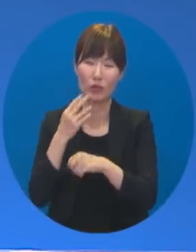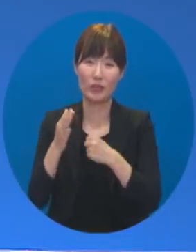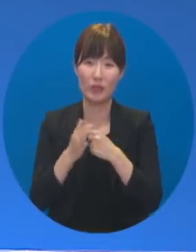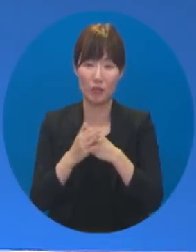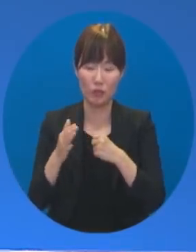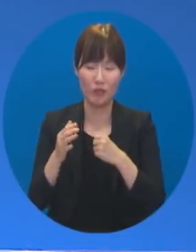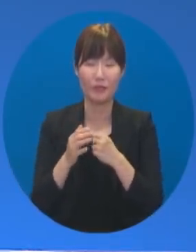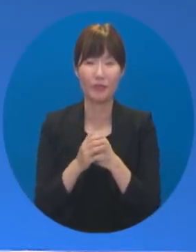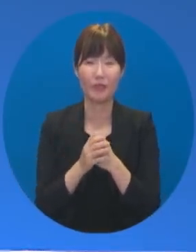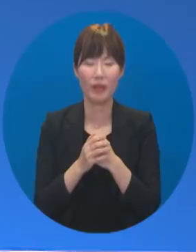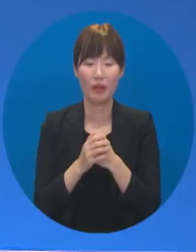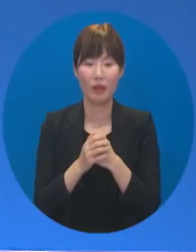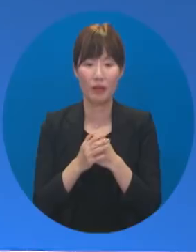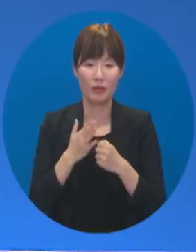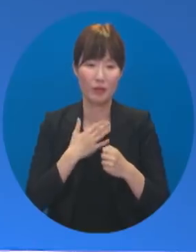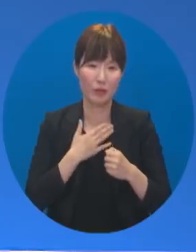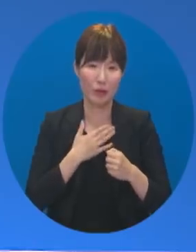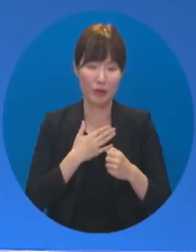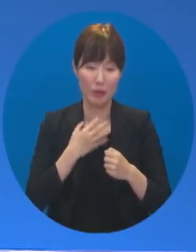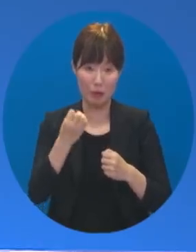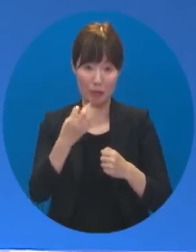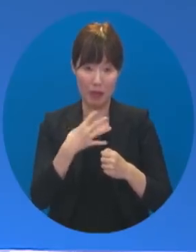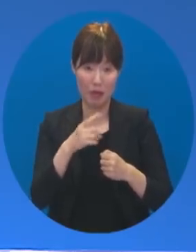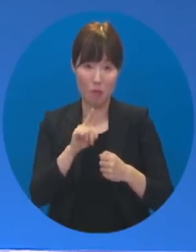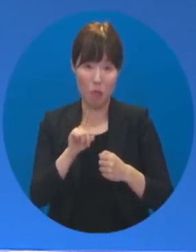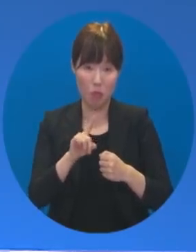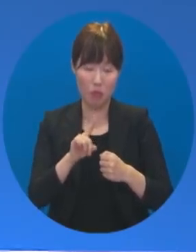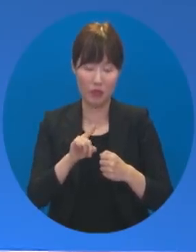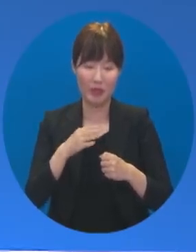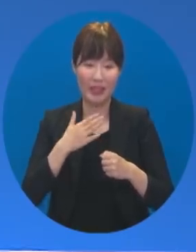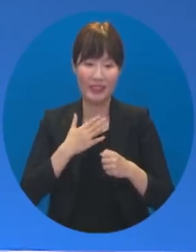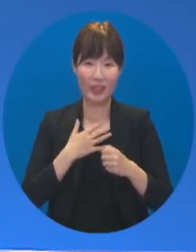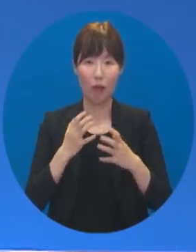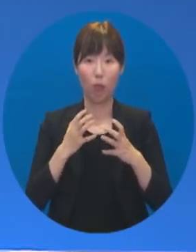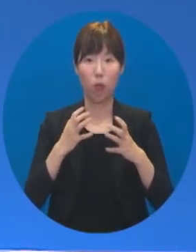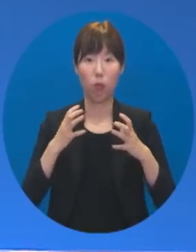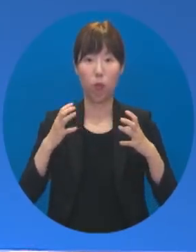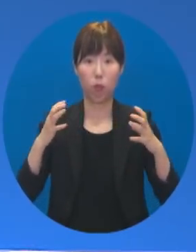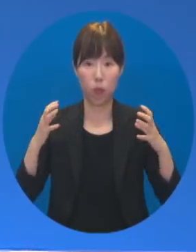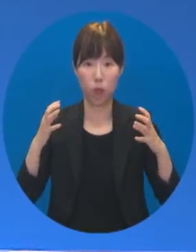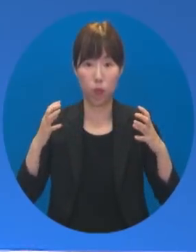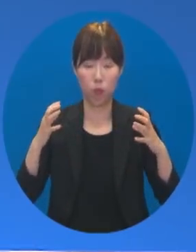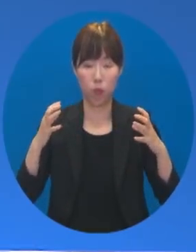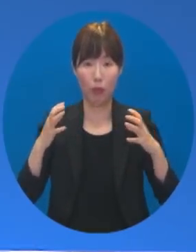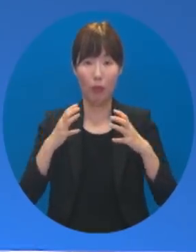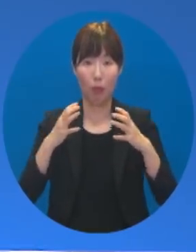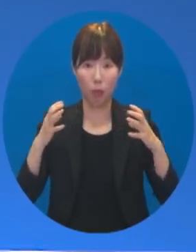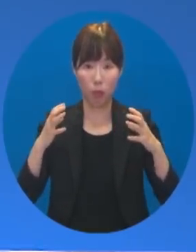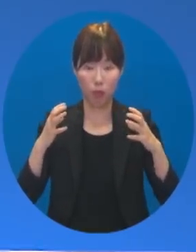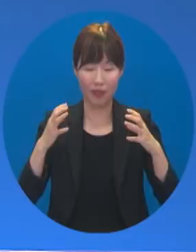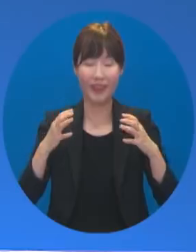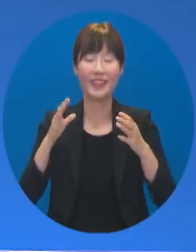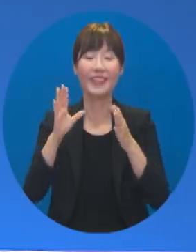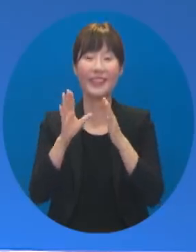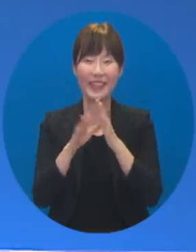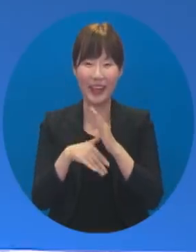됐으니까 아버님께서 하셔야 되겠습니다. 그래서 내가 살이 찐 것이 이때를 위함이구나. 많이